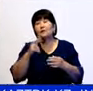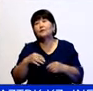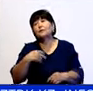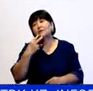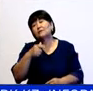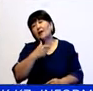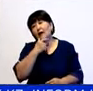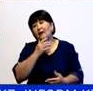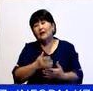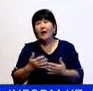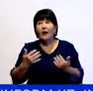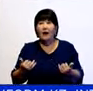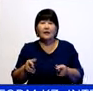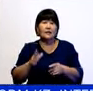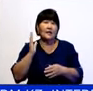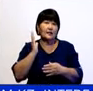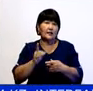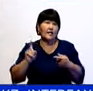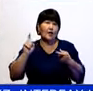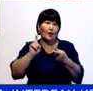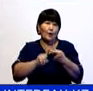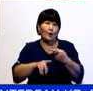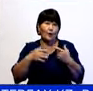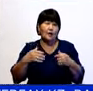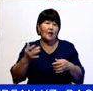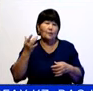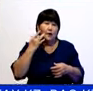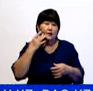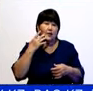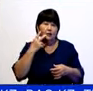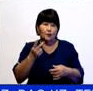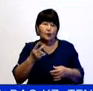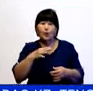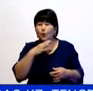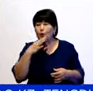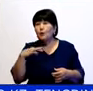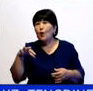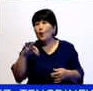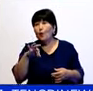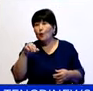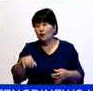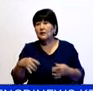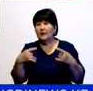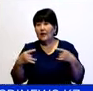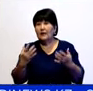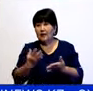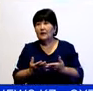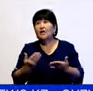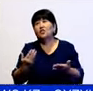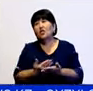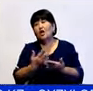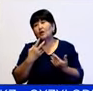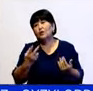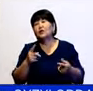қарайтынбыз. Қазір енді тікелей қосылғаннан кейін постоянно көретін болдық. Енді көбіне облыстың каналы ғой көретініміз. Жаңалықтар